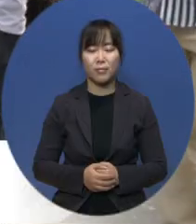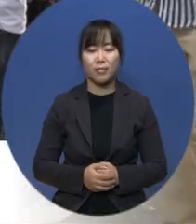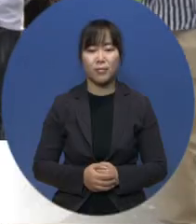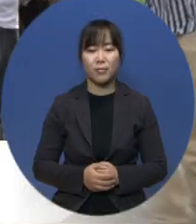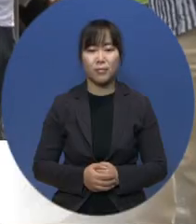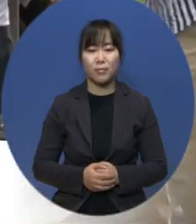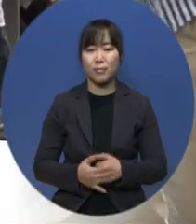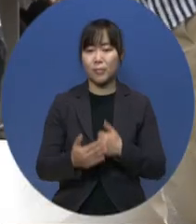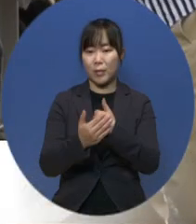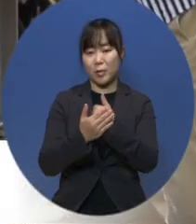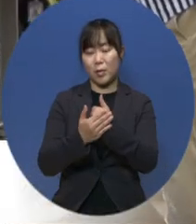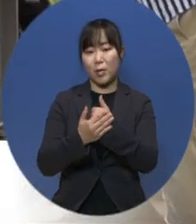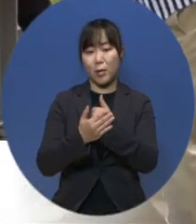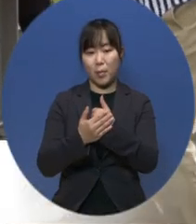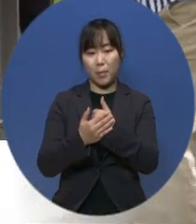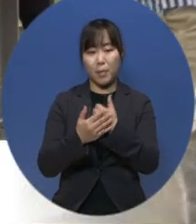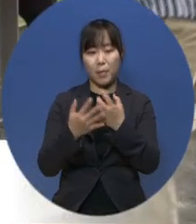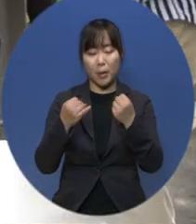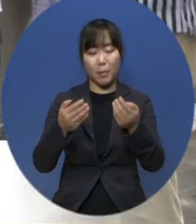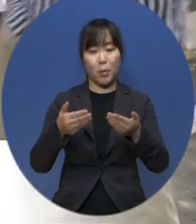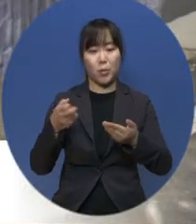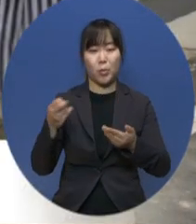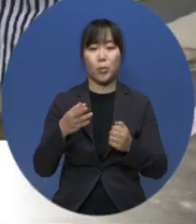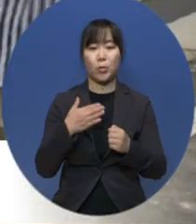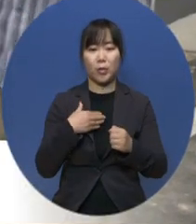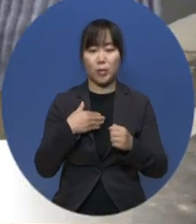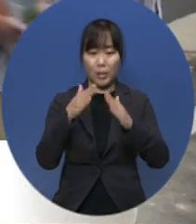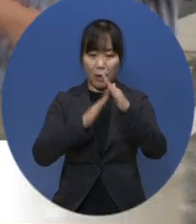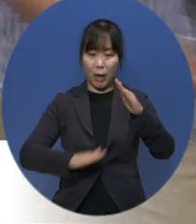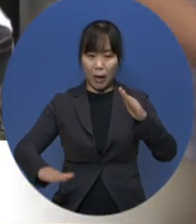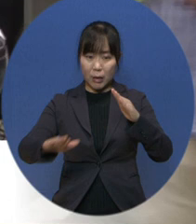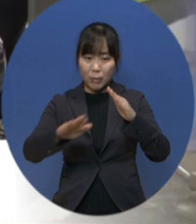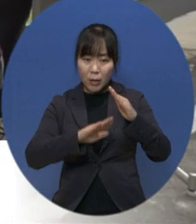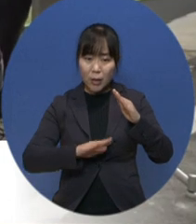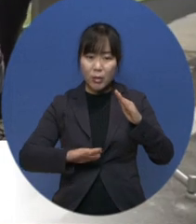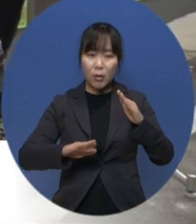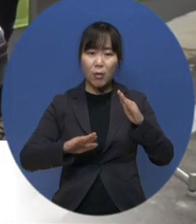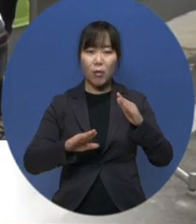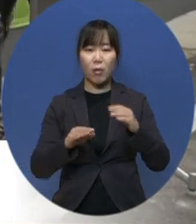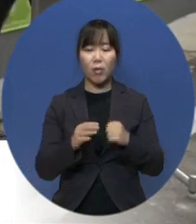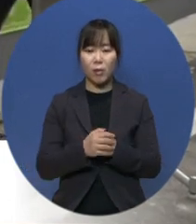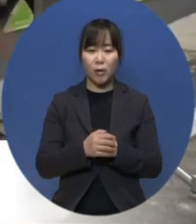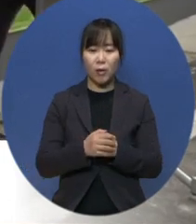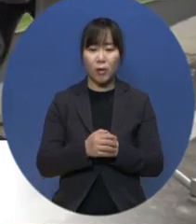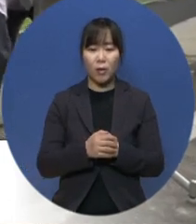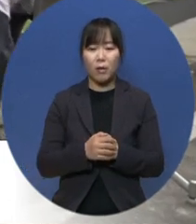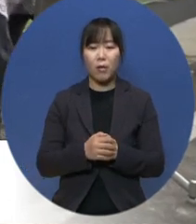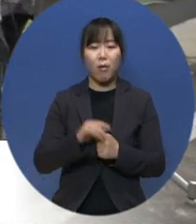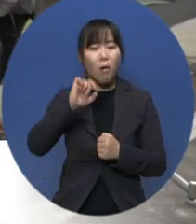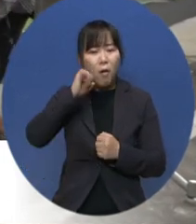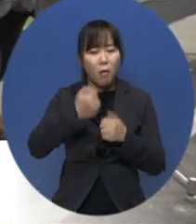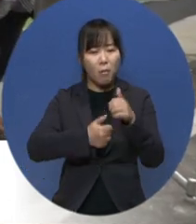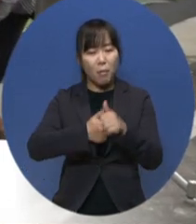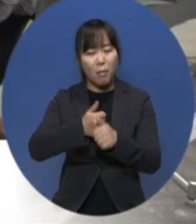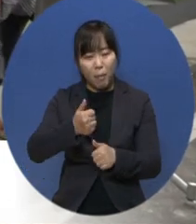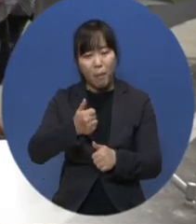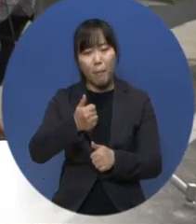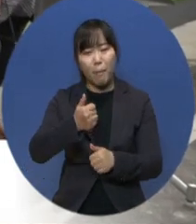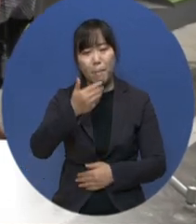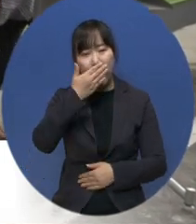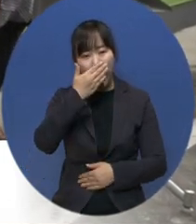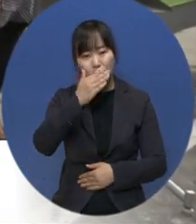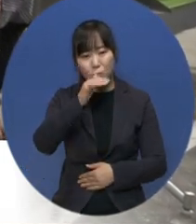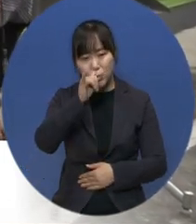도움이 많이 받고 저 가정에서 좀 건널 수 있게